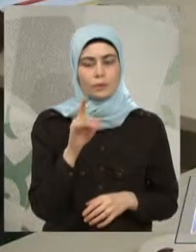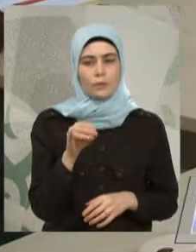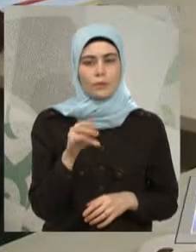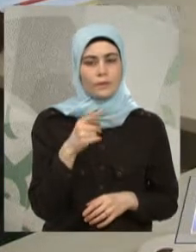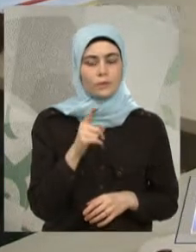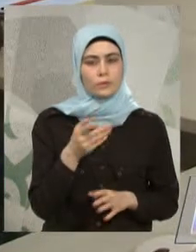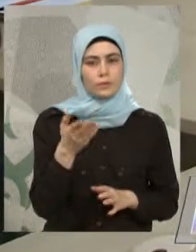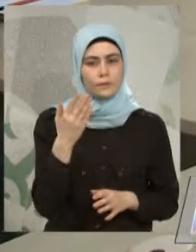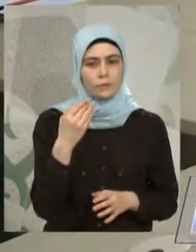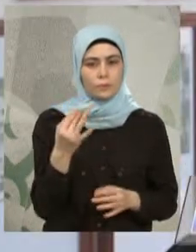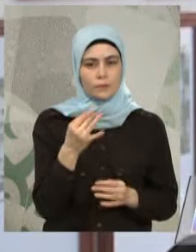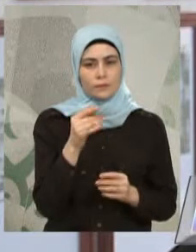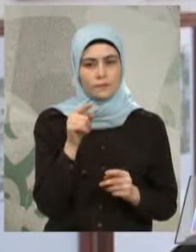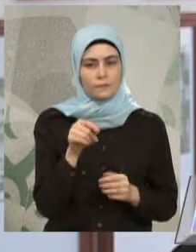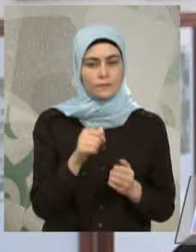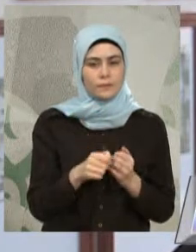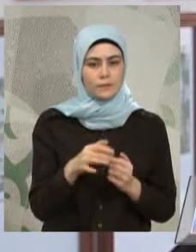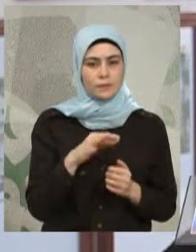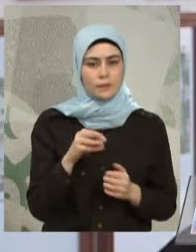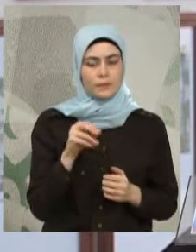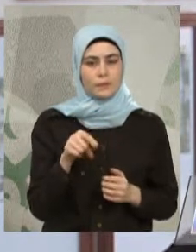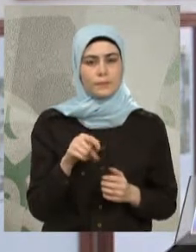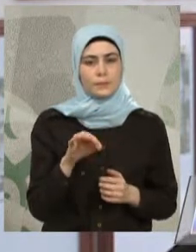тема самостоятельной занятости. Я хотела